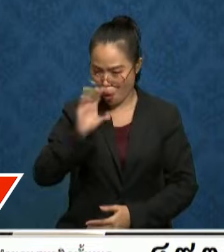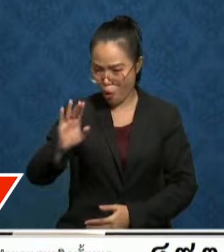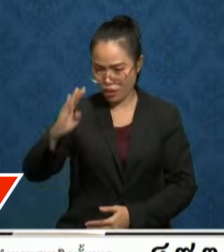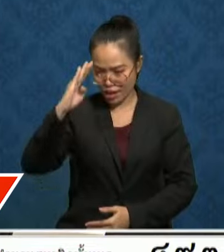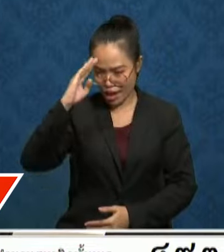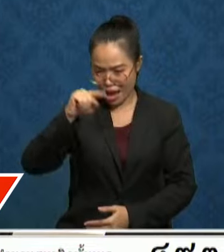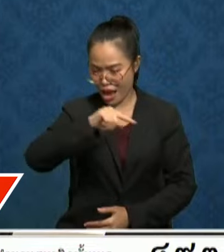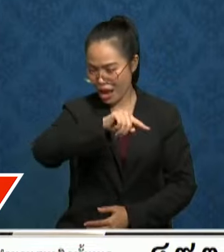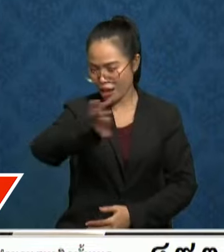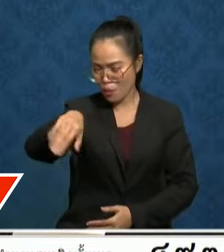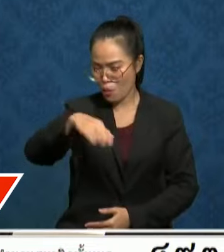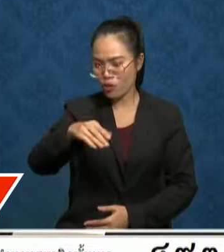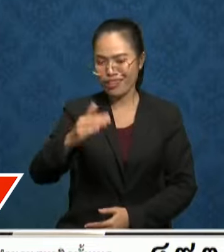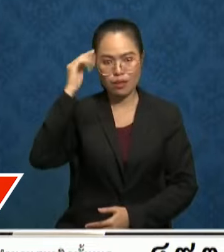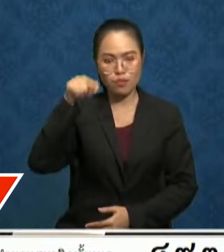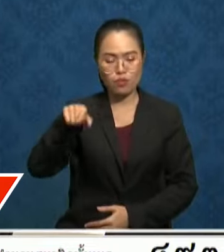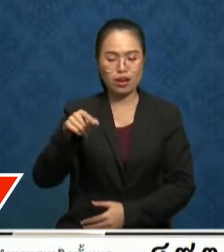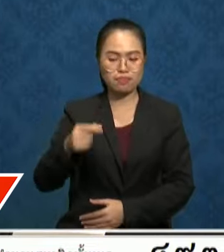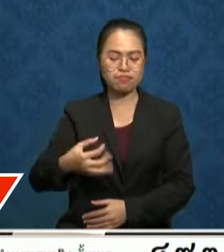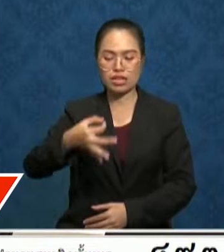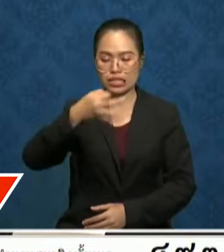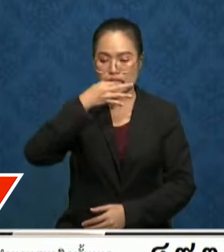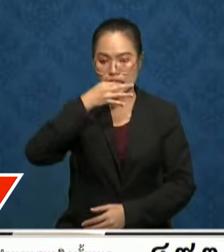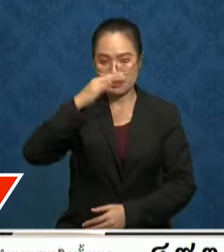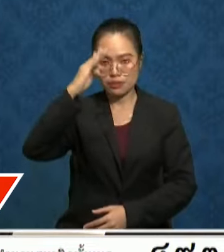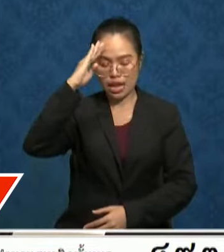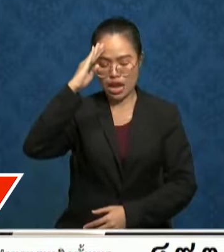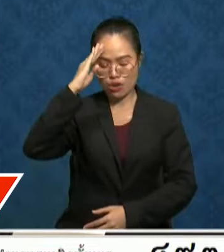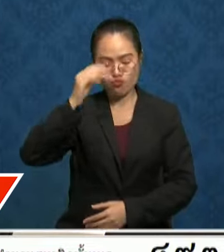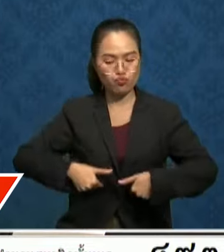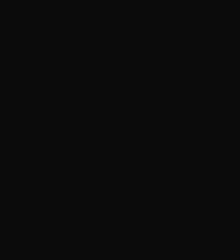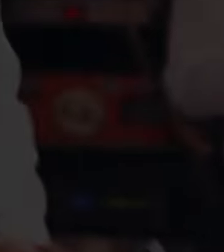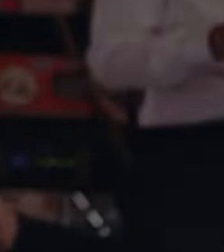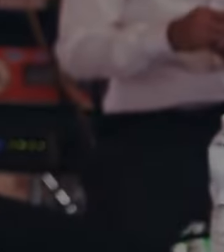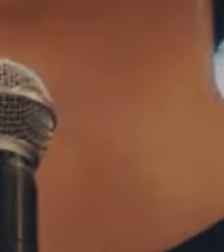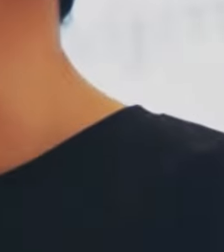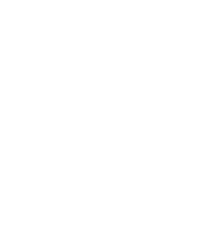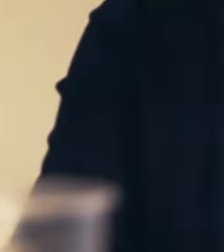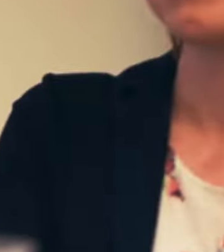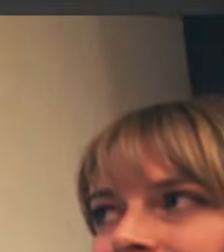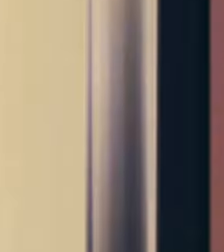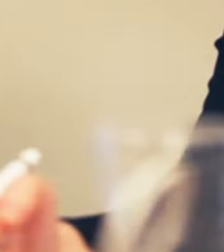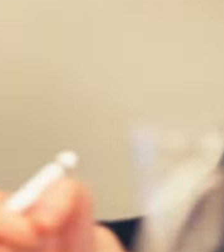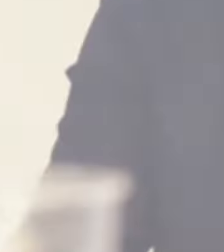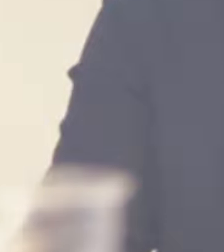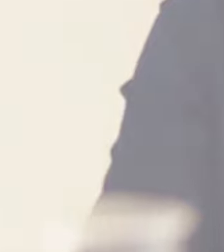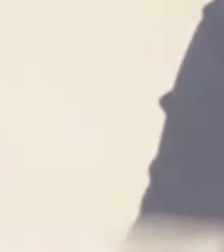ว่าท่านจงเป็นทหารอาชีพและอยู่อย่างมีเกียรติมีศักดิ์ศรีขอบคุณครับ